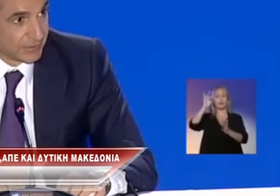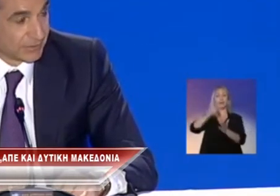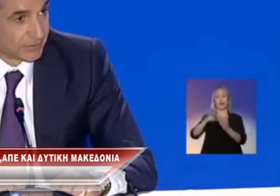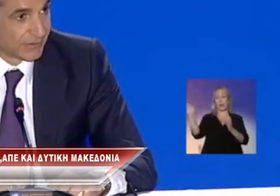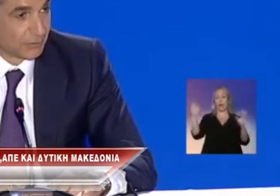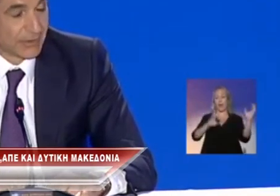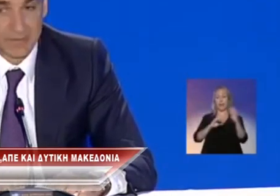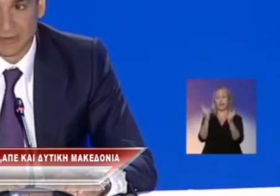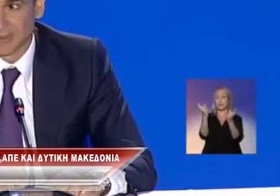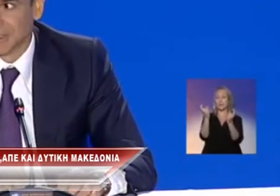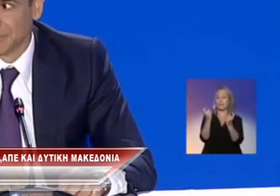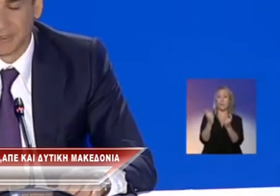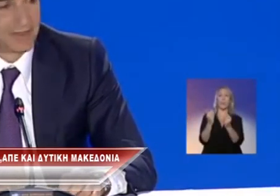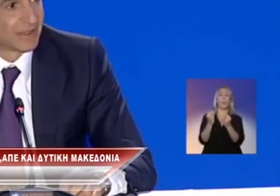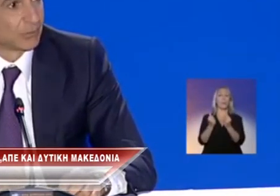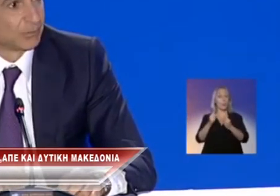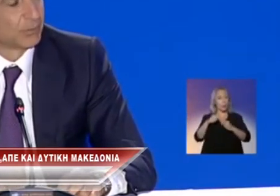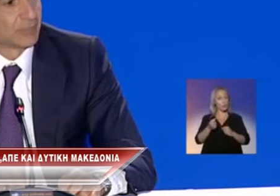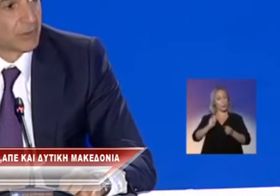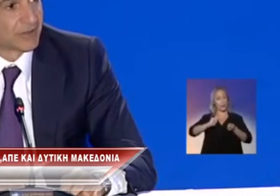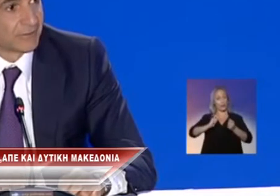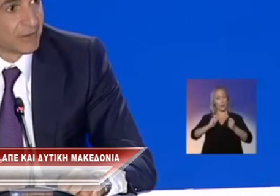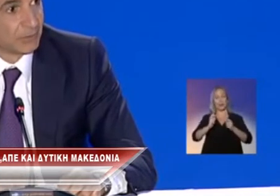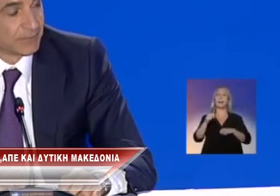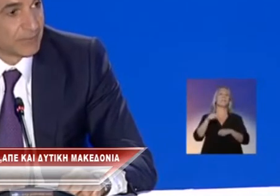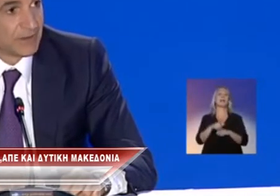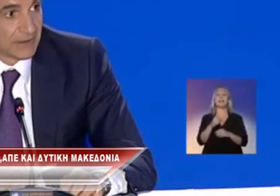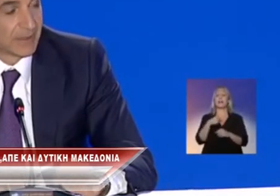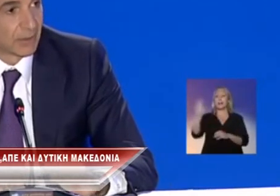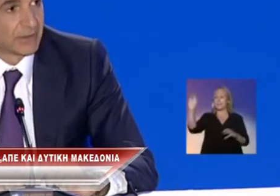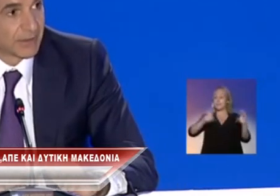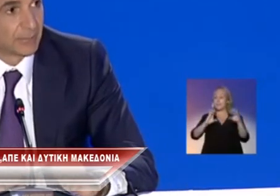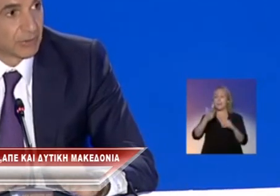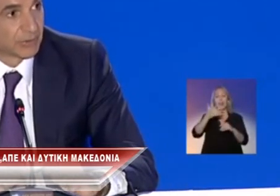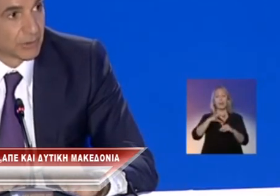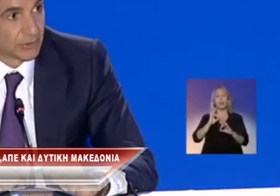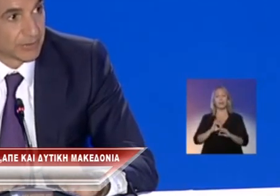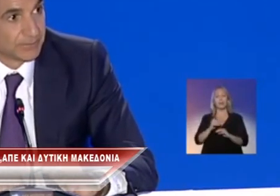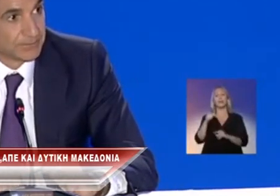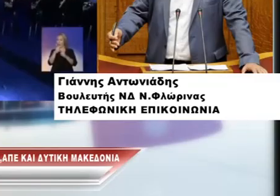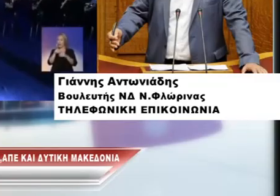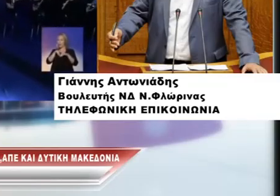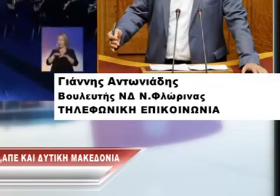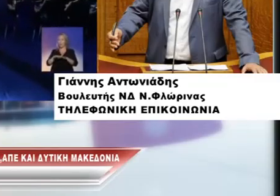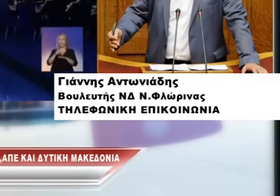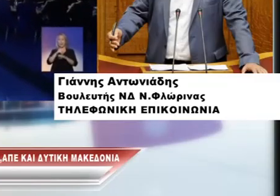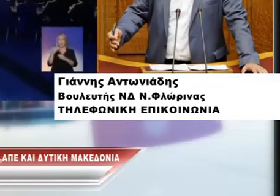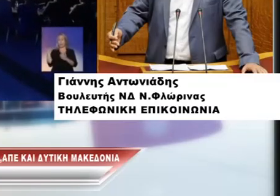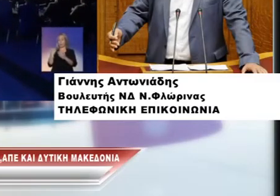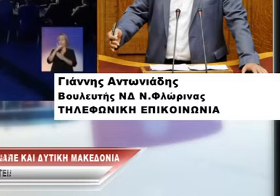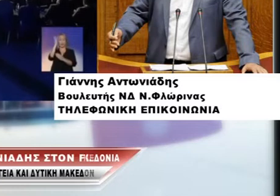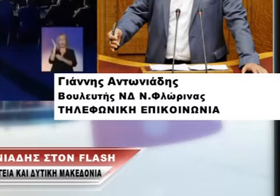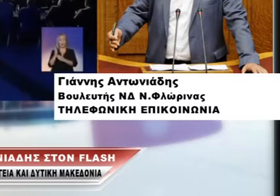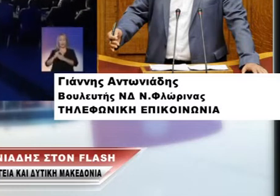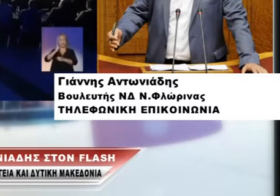τέτοιες επενδύσεις και έχουμε μια σχετική ευελιξία για το προς τα πού θα τις κατευθύνουμε, η Δυτική Μακεδονία θα είναι η πρώτη μας προτεραιότητα. Αυτό το οποίο θα πρέπει